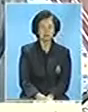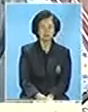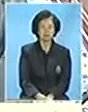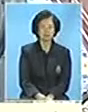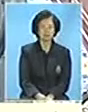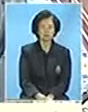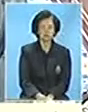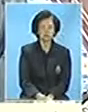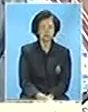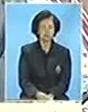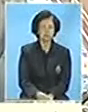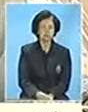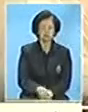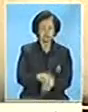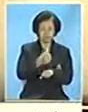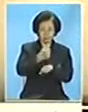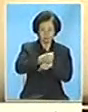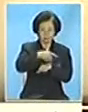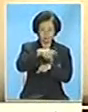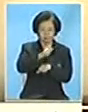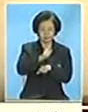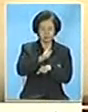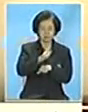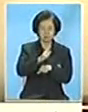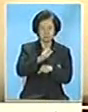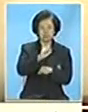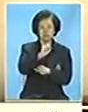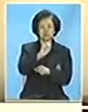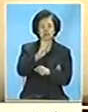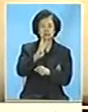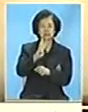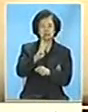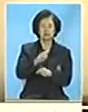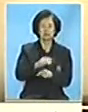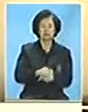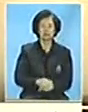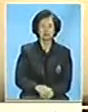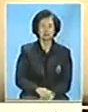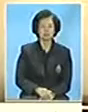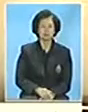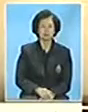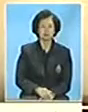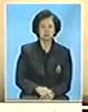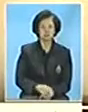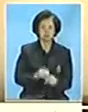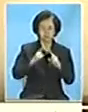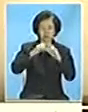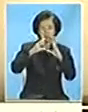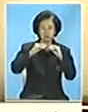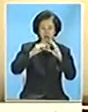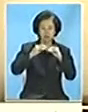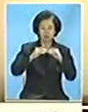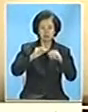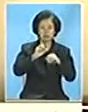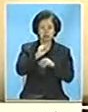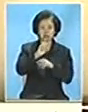กับเรียนท่านประธานวุฒิสภาตามที่ที่ประชุมวุฒิสภาครั้